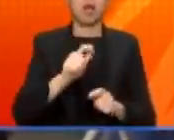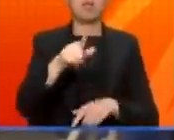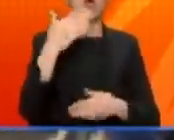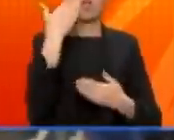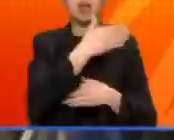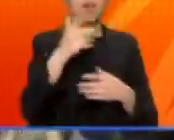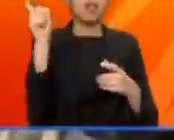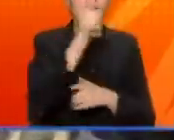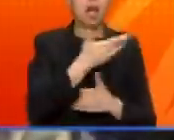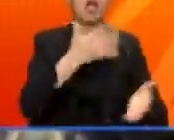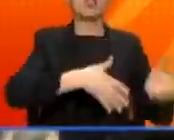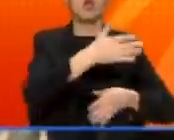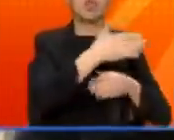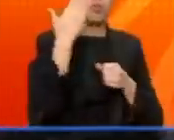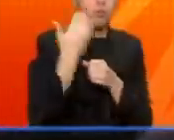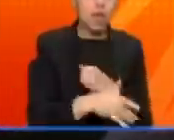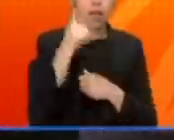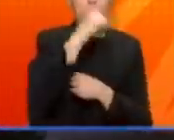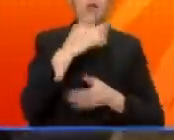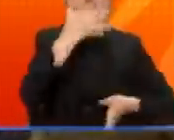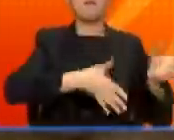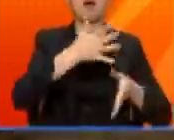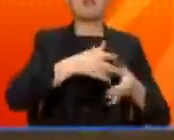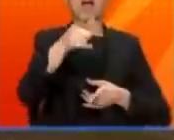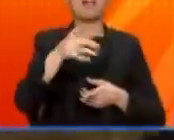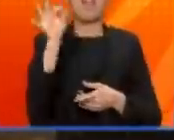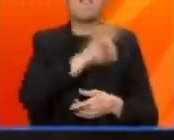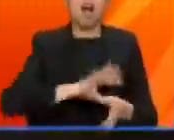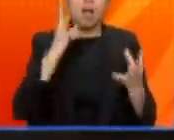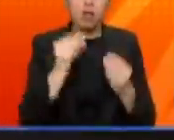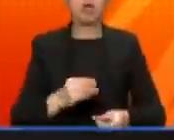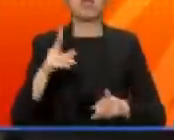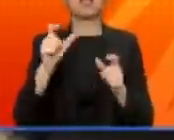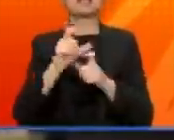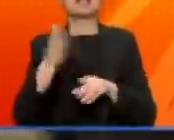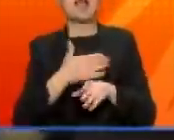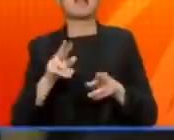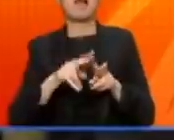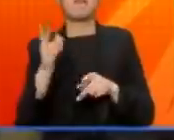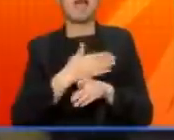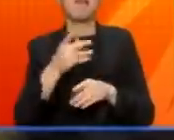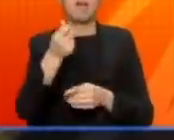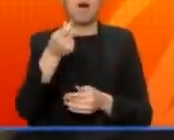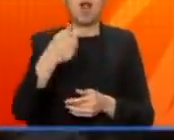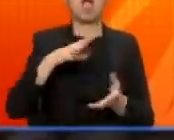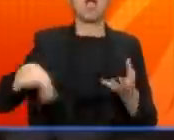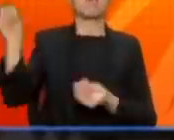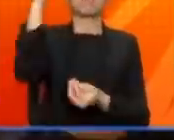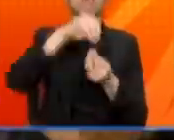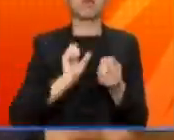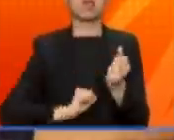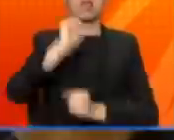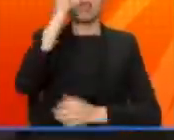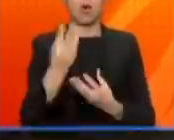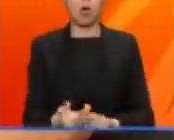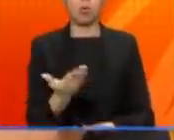hafta sonları sokağa çıkma yasaklarının olması pazarlara yansıdı. Sebze ve meyve fiyatları bir anda yükselişe geçti. 5 liraya